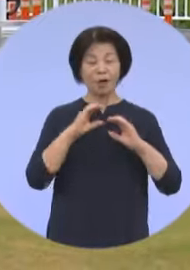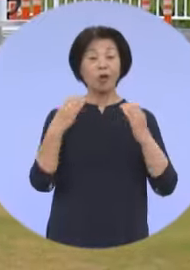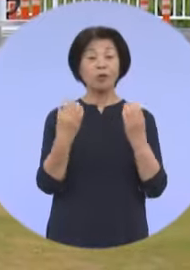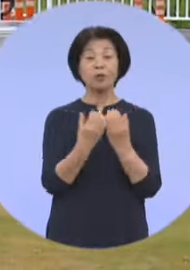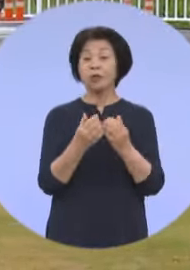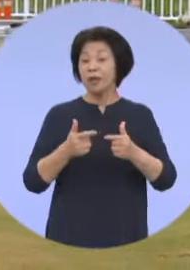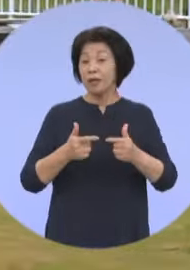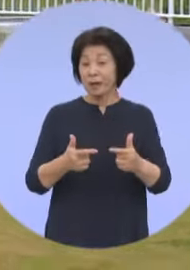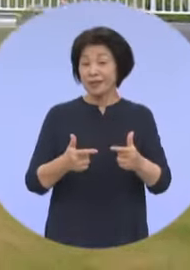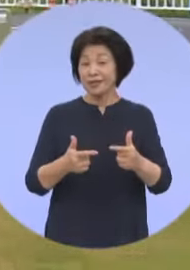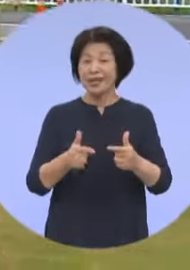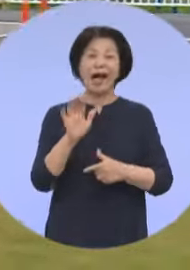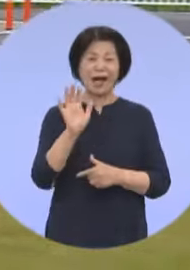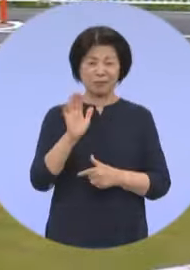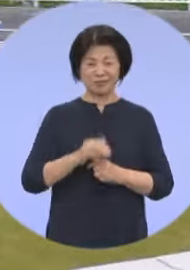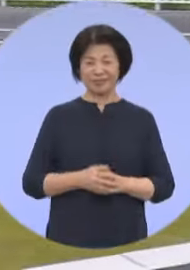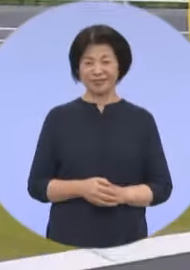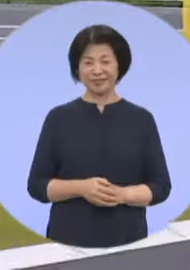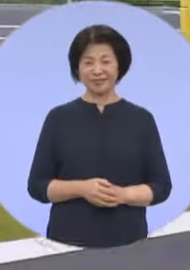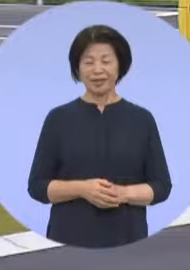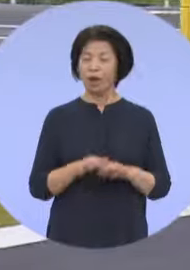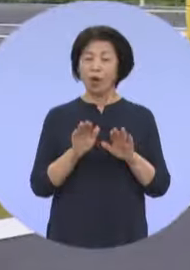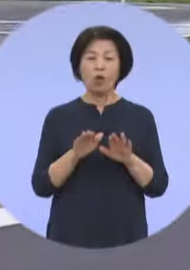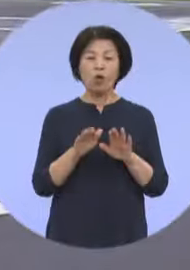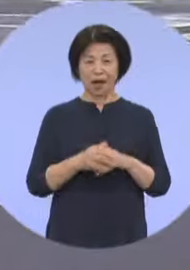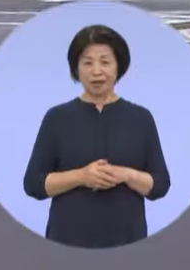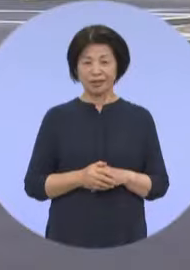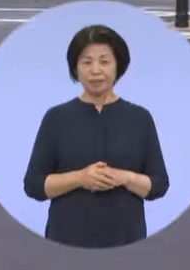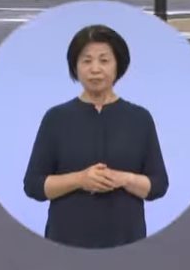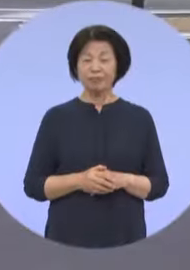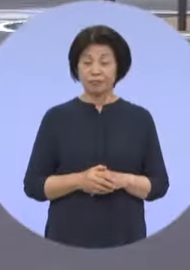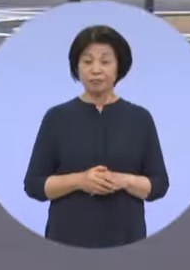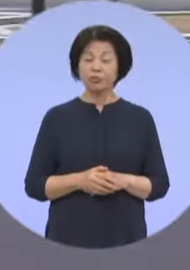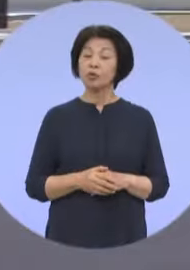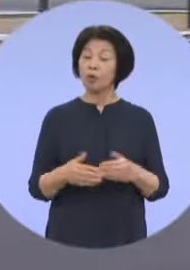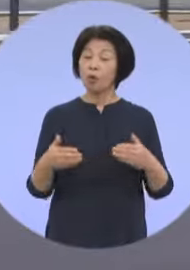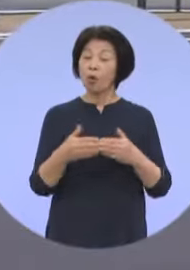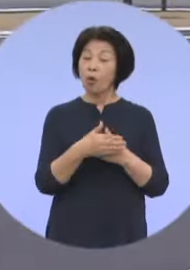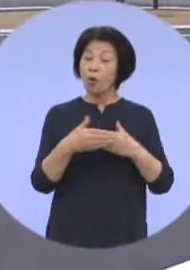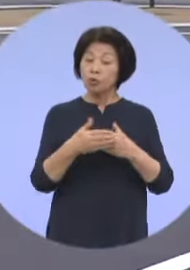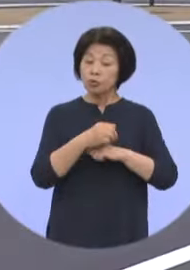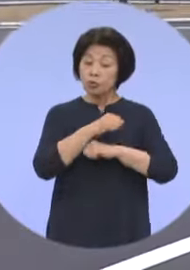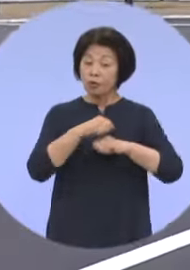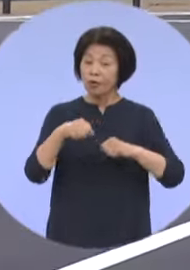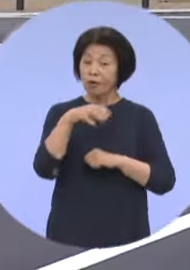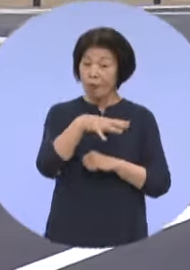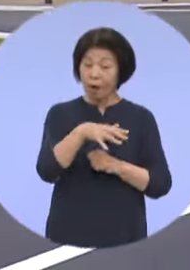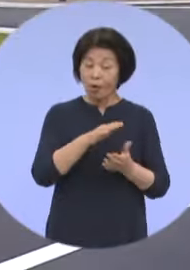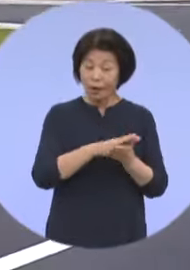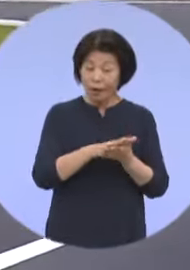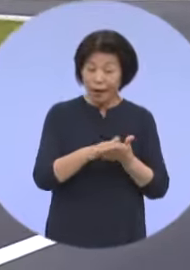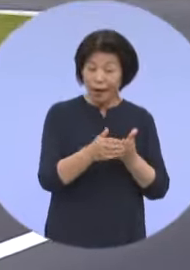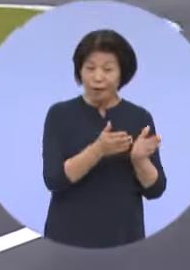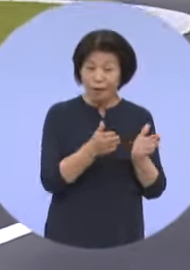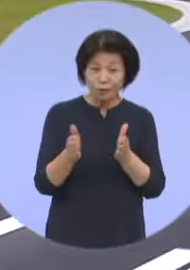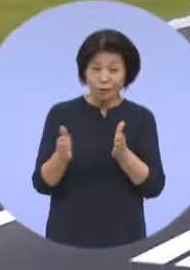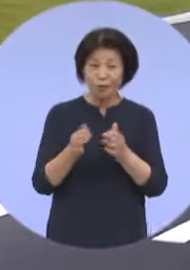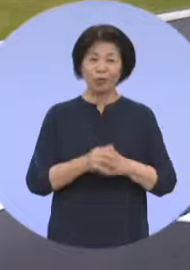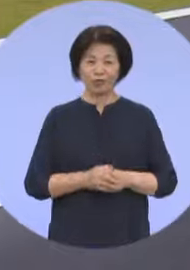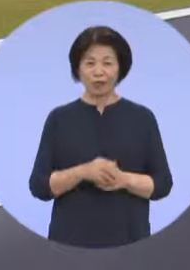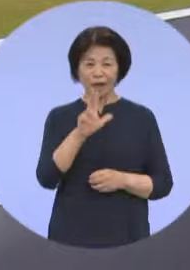ティバスがあります。今回の交通広場整備に合わせ、ルートをこの広場まで延